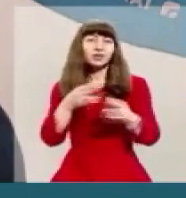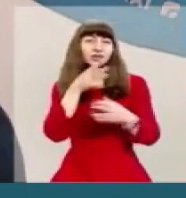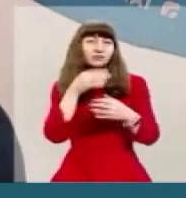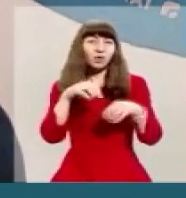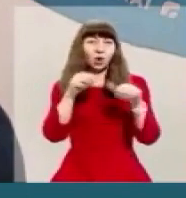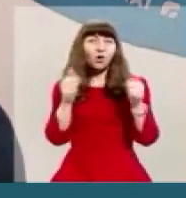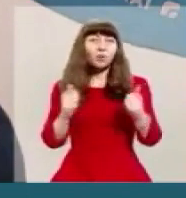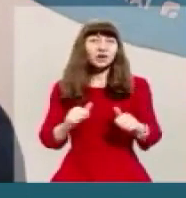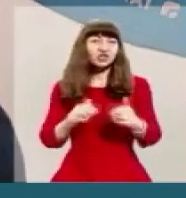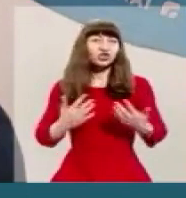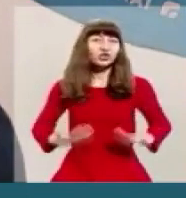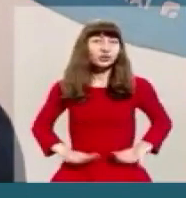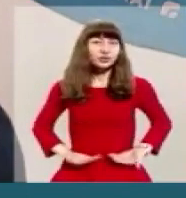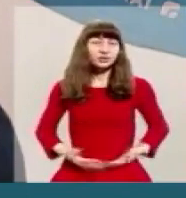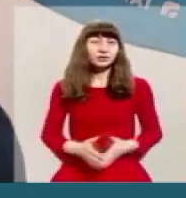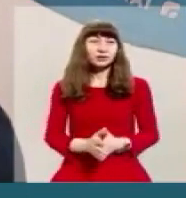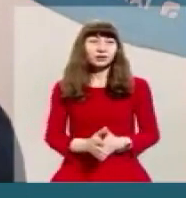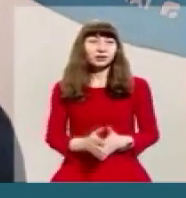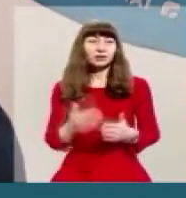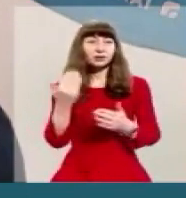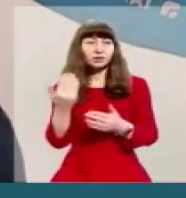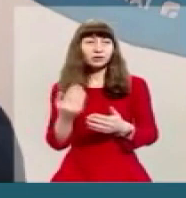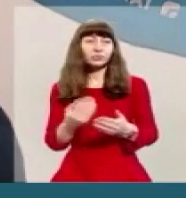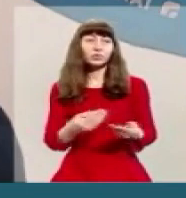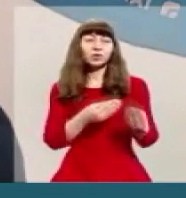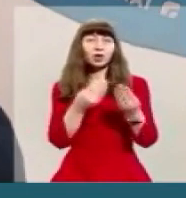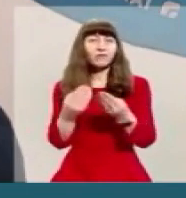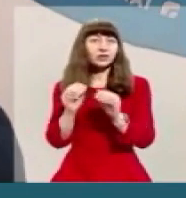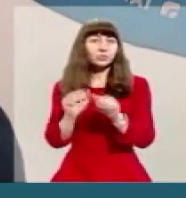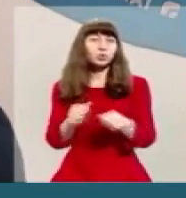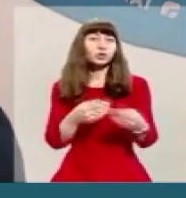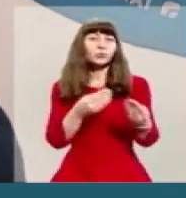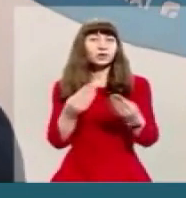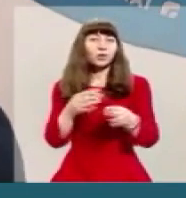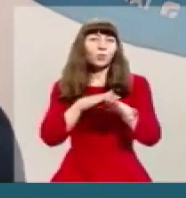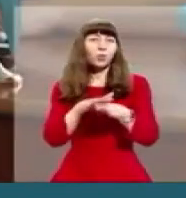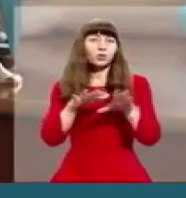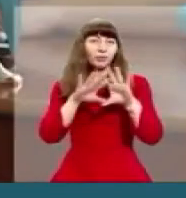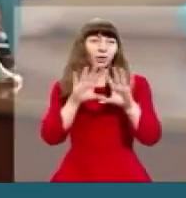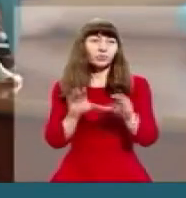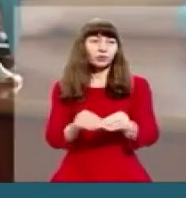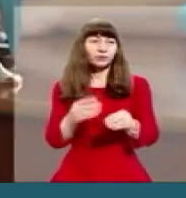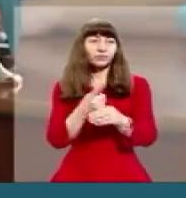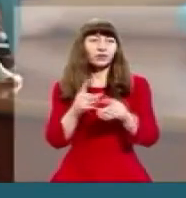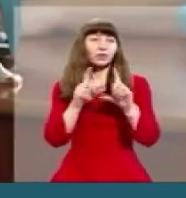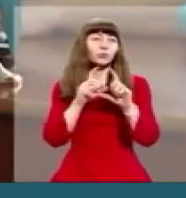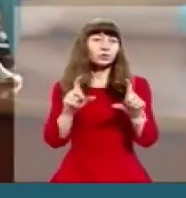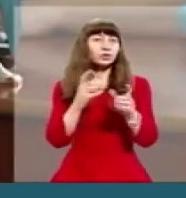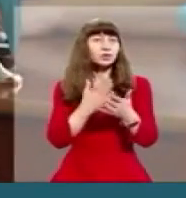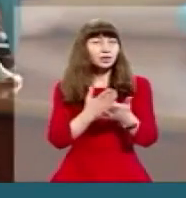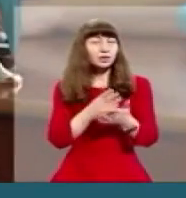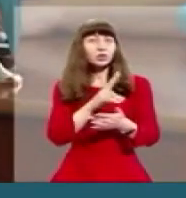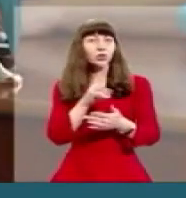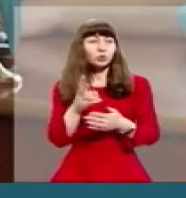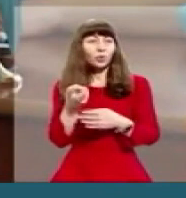есть социализироваться в обществе, то ему такая возможность предоставляется в полном объеме. В этом учреждении есть и